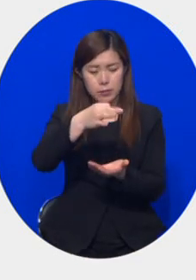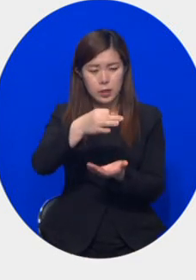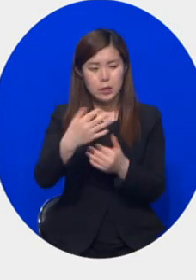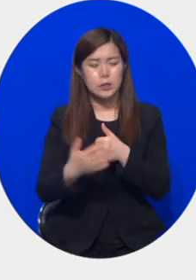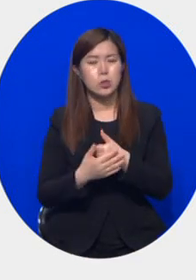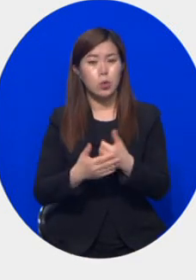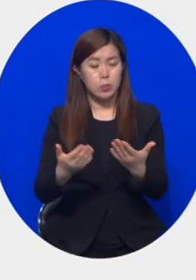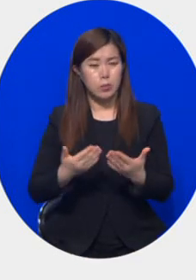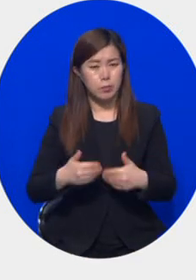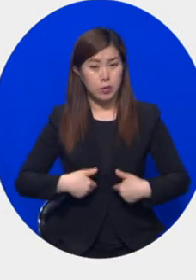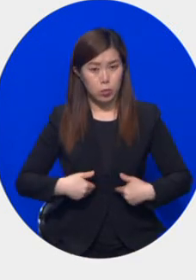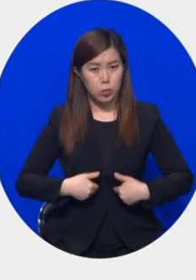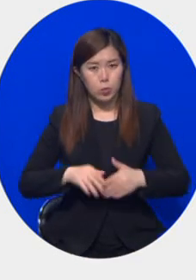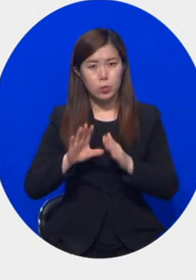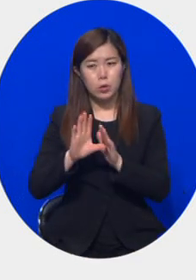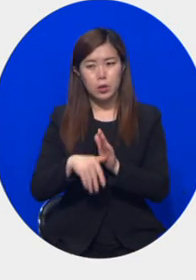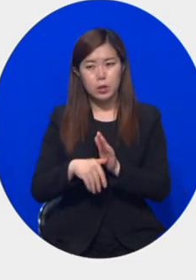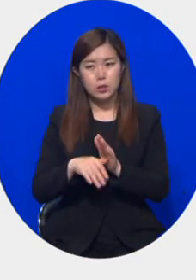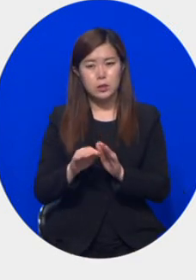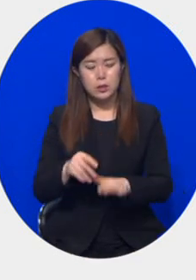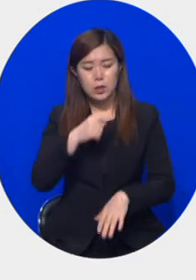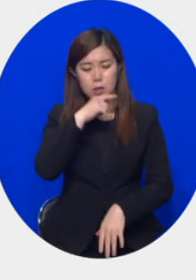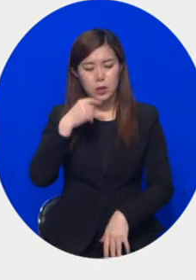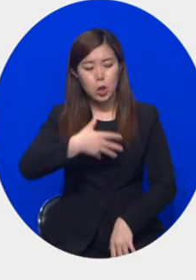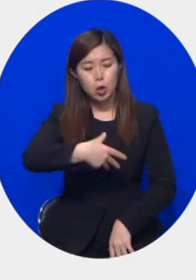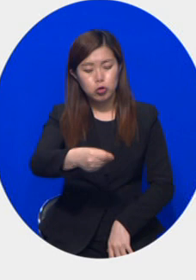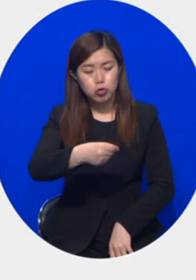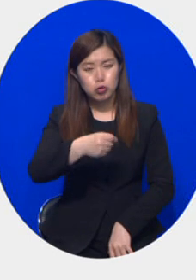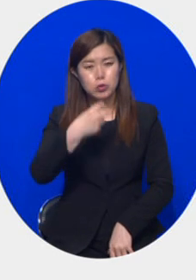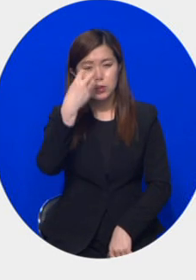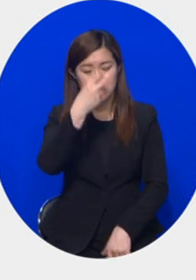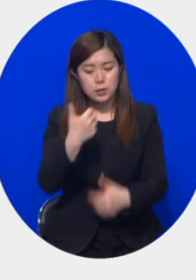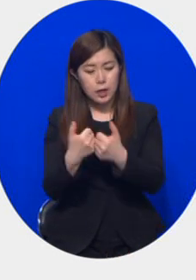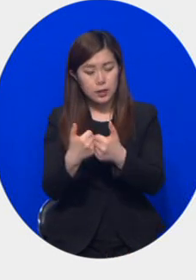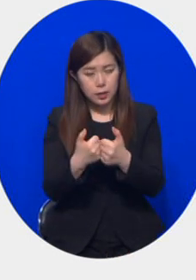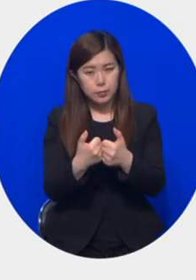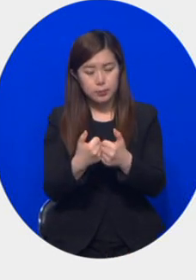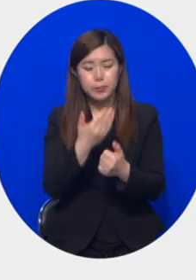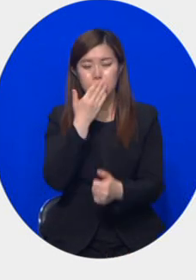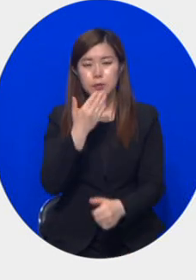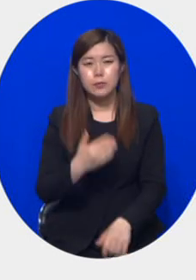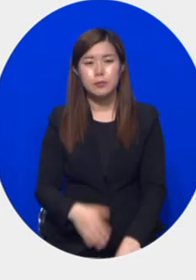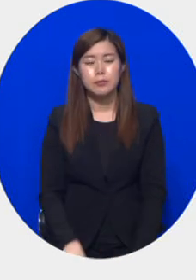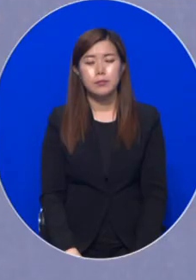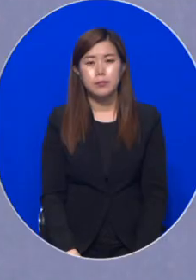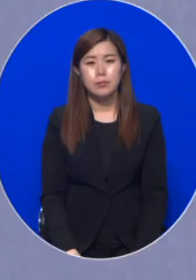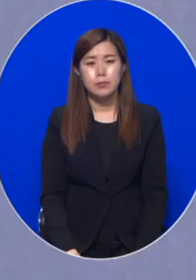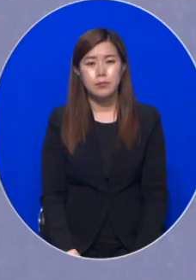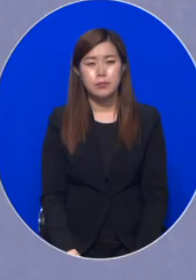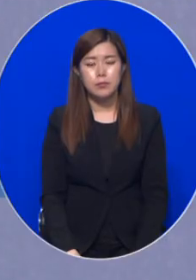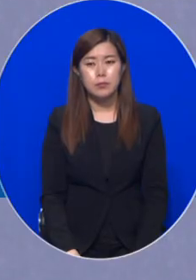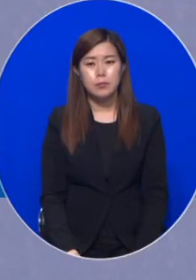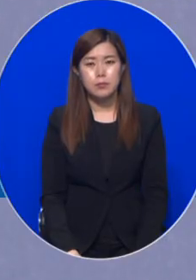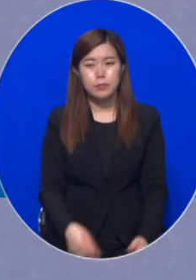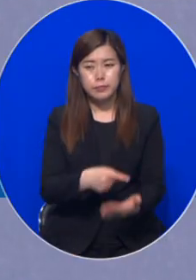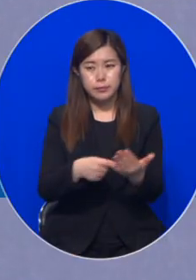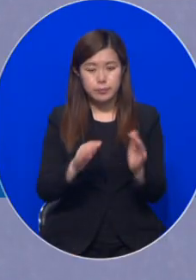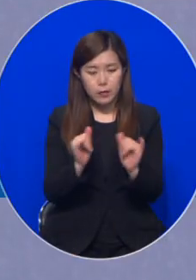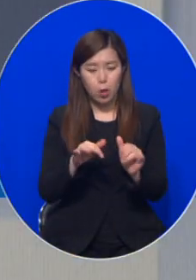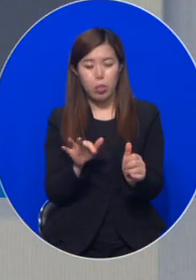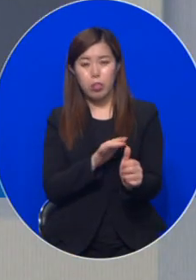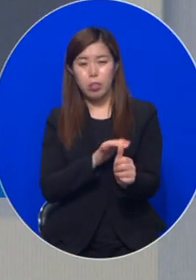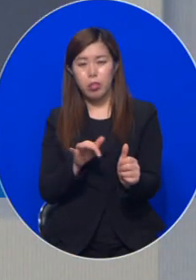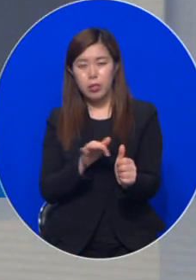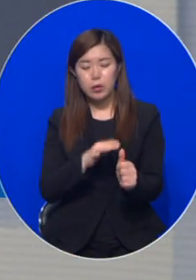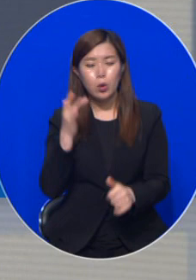경우 서민금융진흥원에서 대출 상담과 복지 고용 지원 서비스를 받을 수 있습니다. 피해자들을 현혹시키는